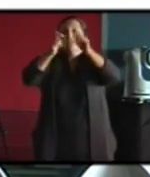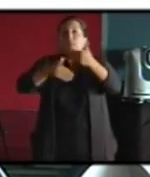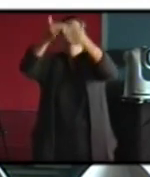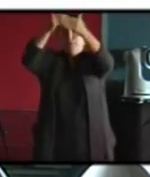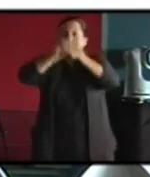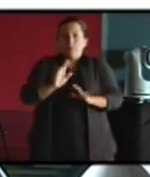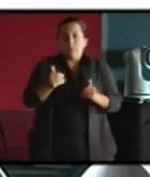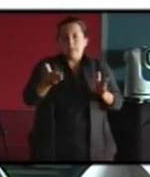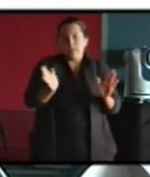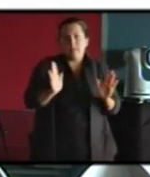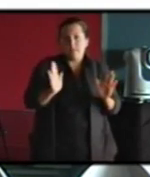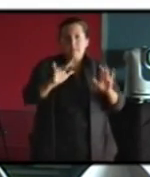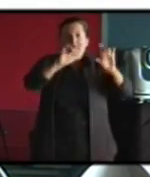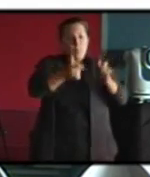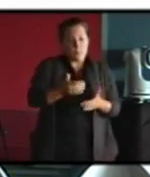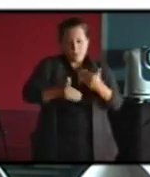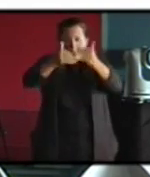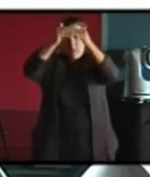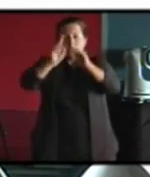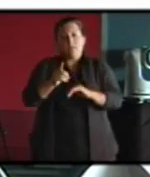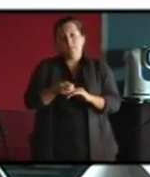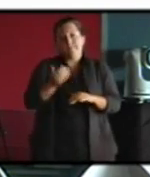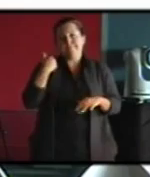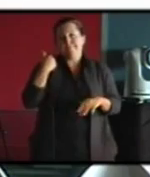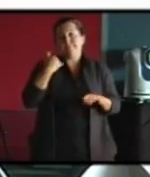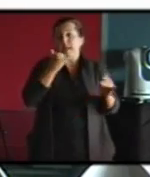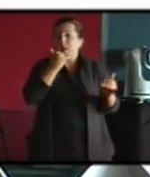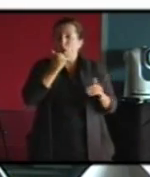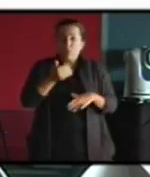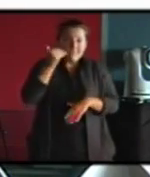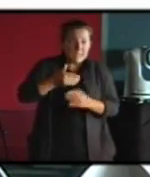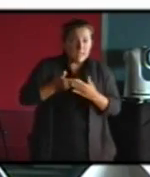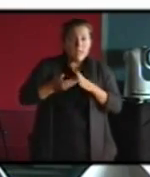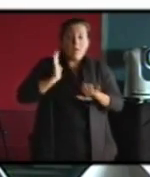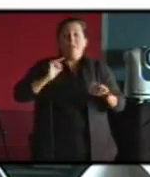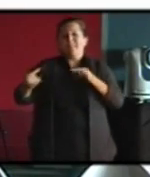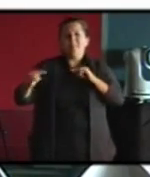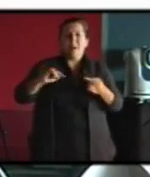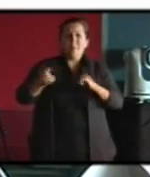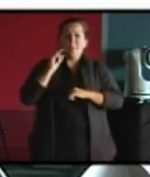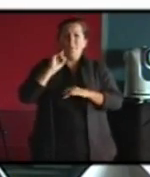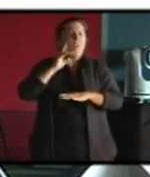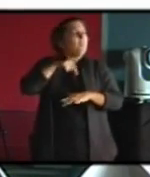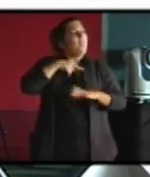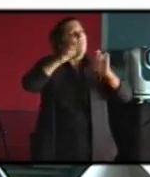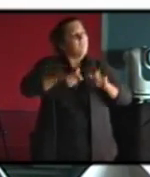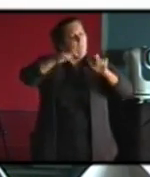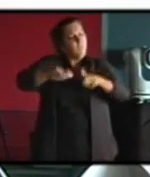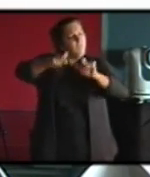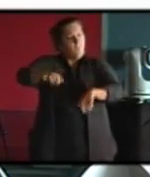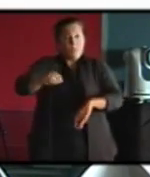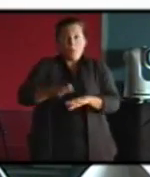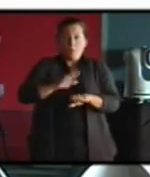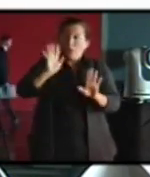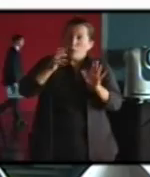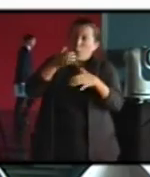faut pas refaire l'erreur. Enfin, il y a tous les débats sur les grands ensembles. Il y a eu le moment où tout le monde était pour la démolition. Quand on était